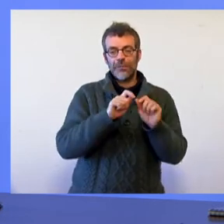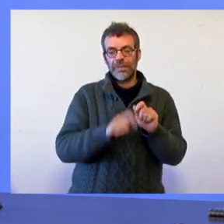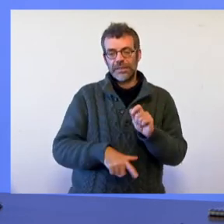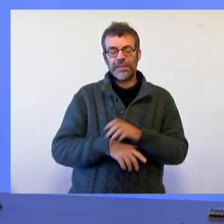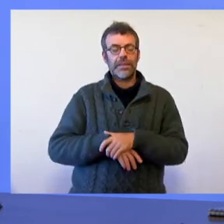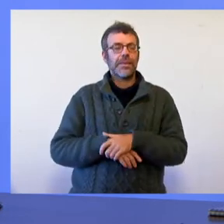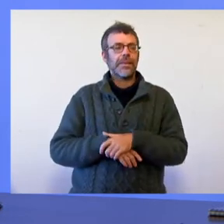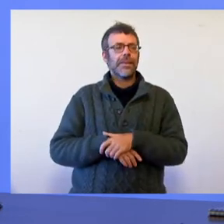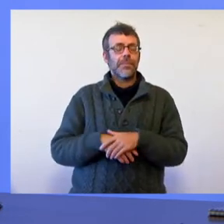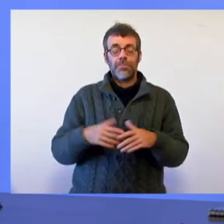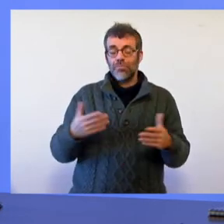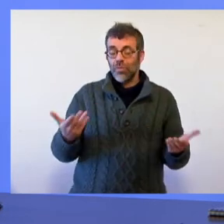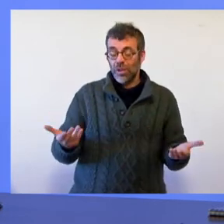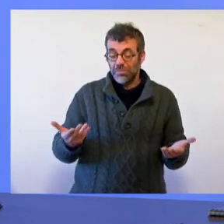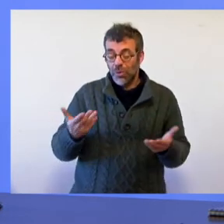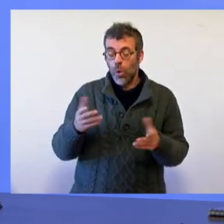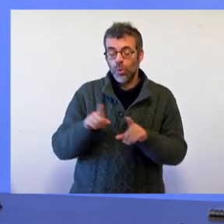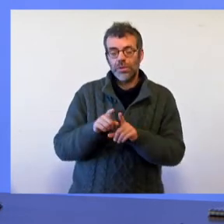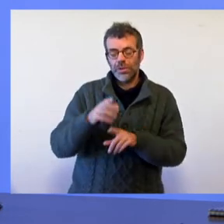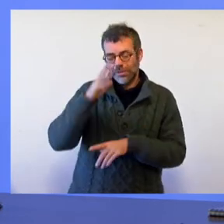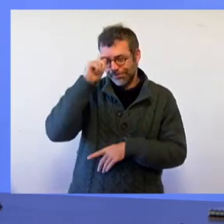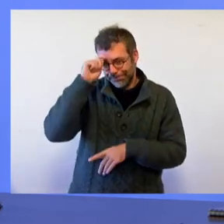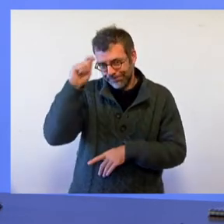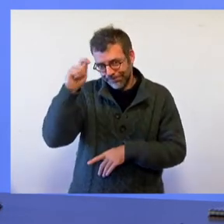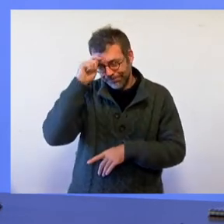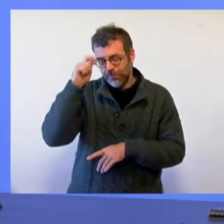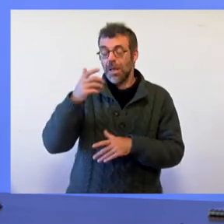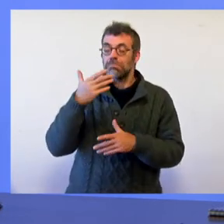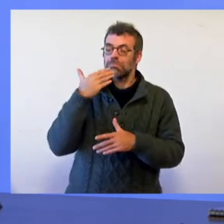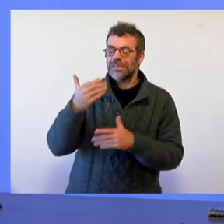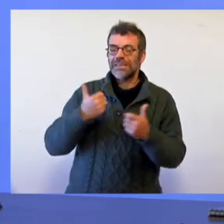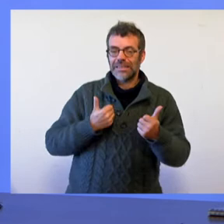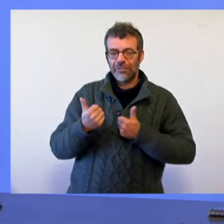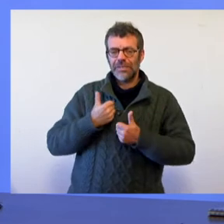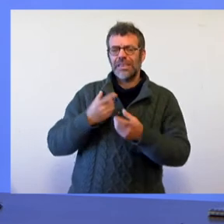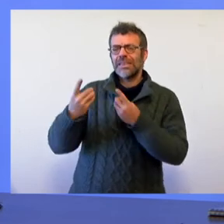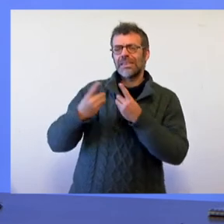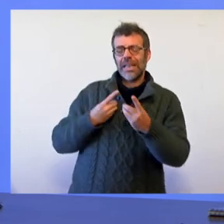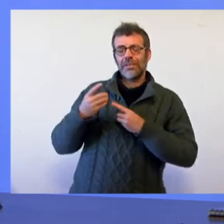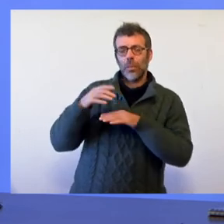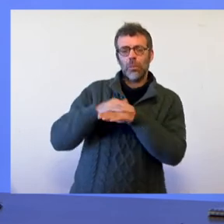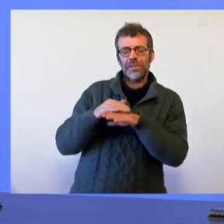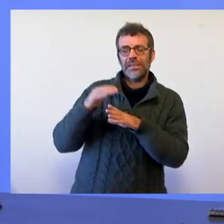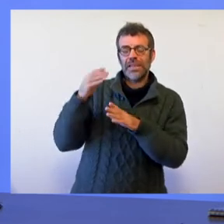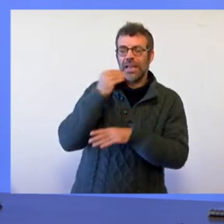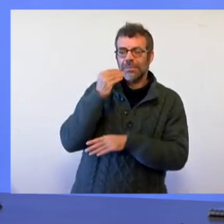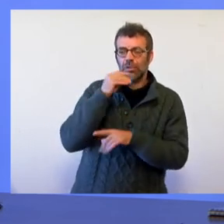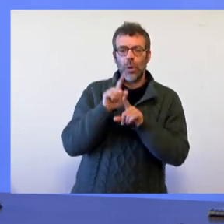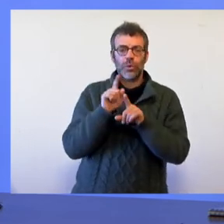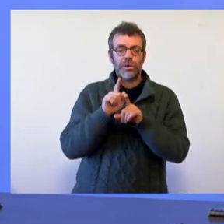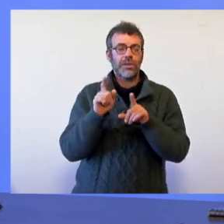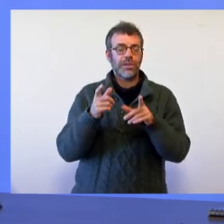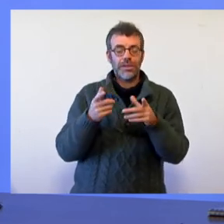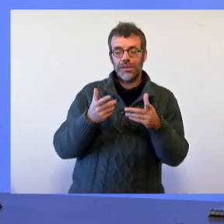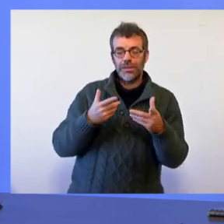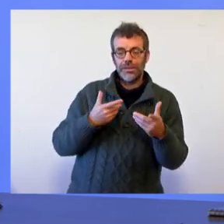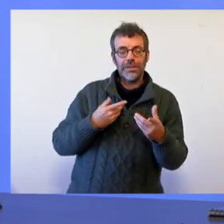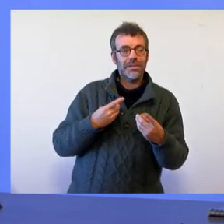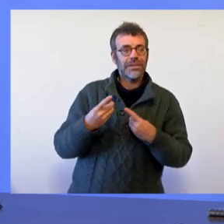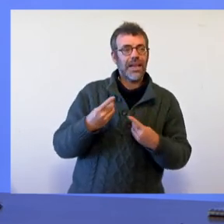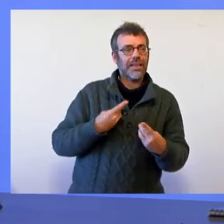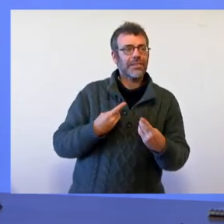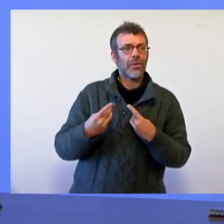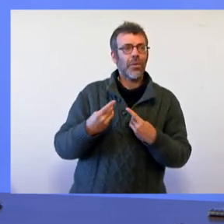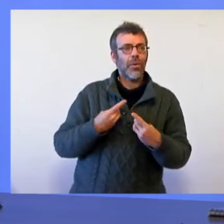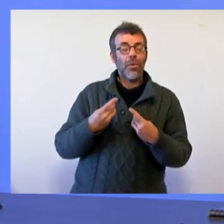à remercier les services, donc la direction de la politique alimentaire, mais aussi la direction de l'éducation, puisque, comme nous l'avons rappelé, ce service